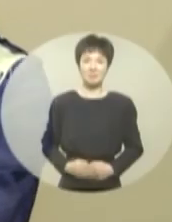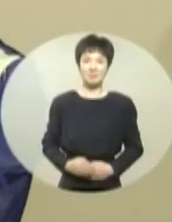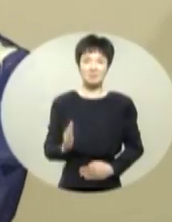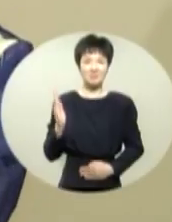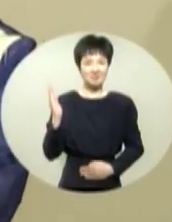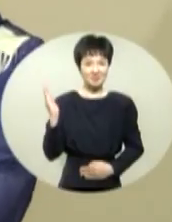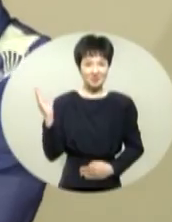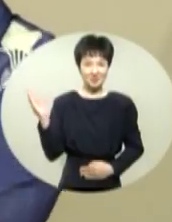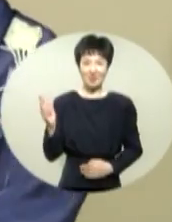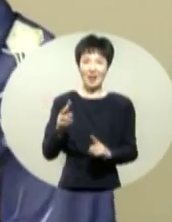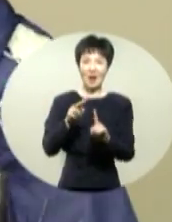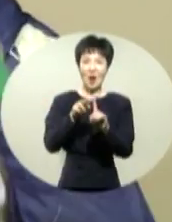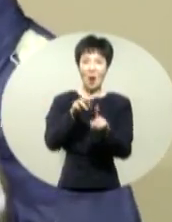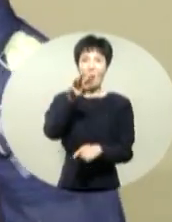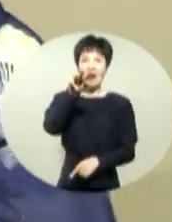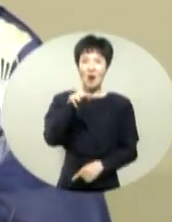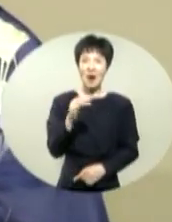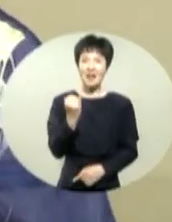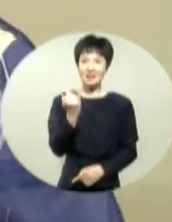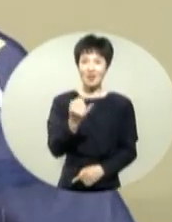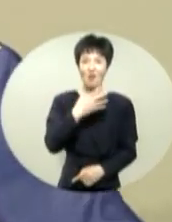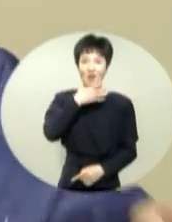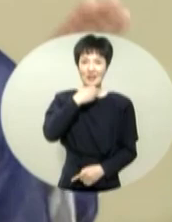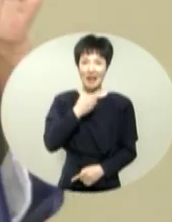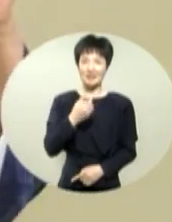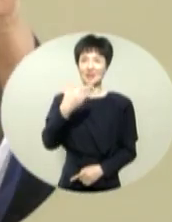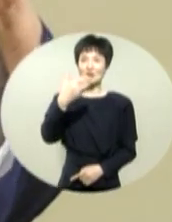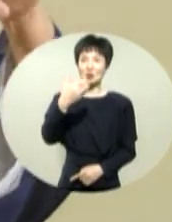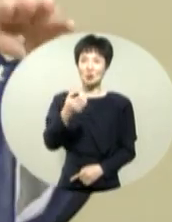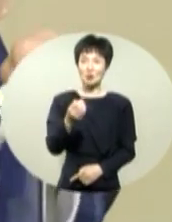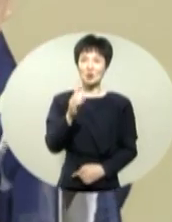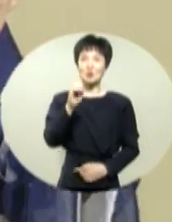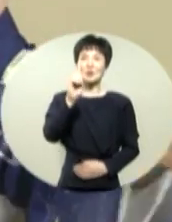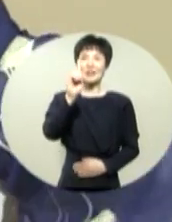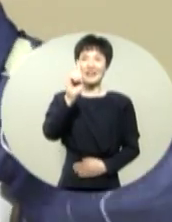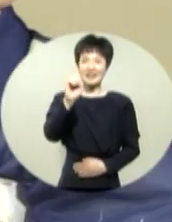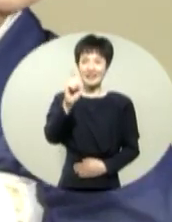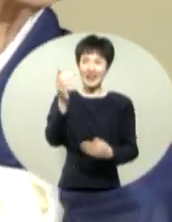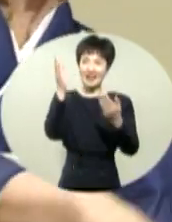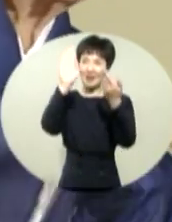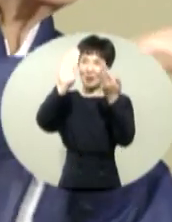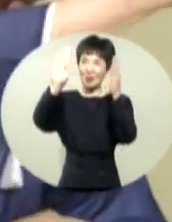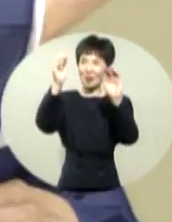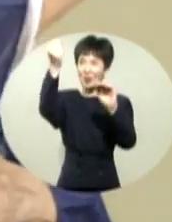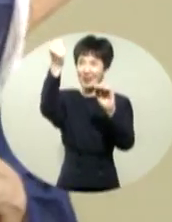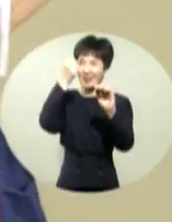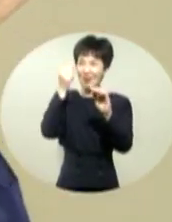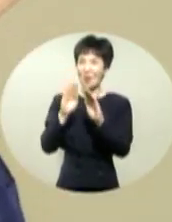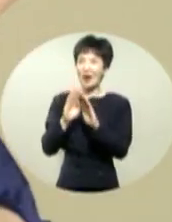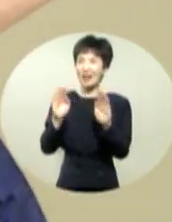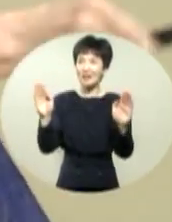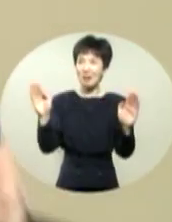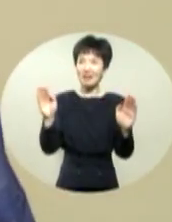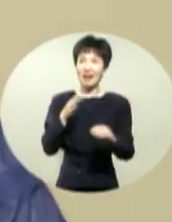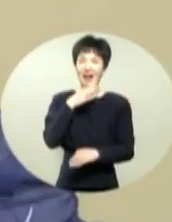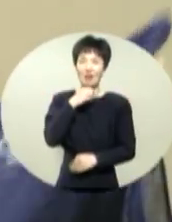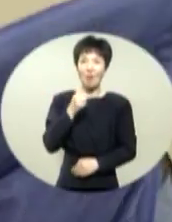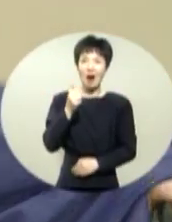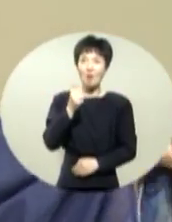小川千代子さん、91歳。踊りを始めたのは50歳を過ぎてから